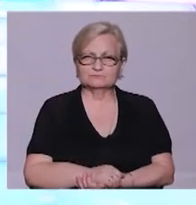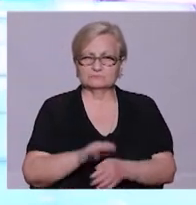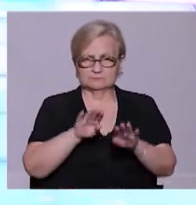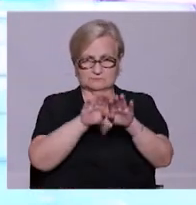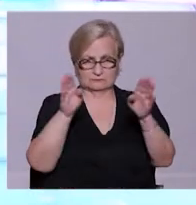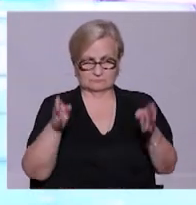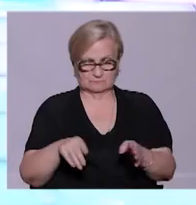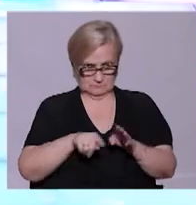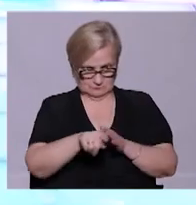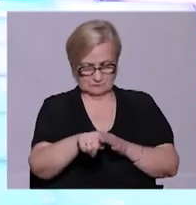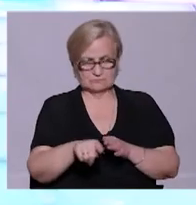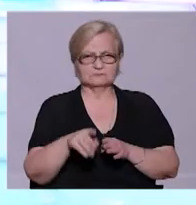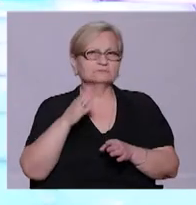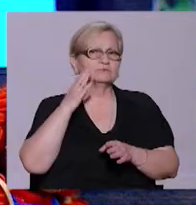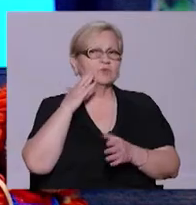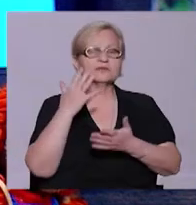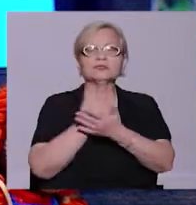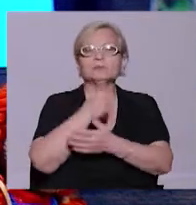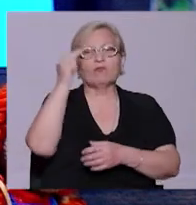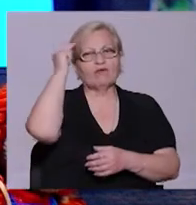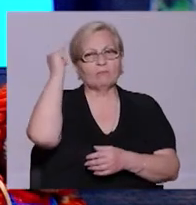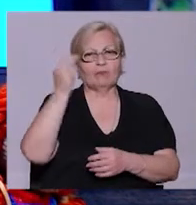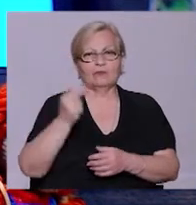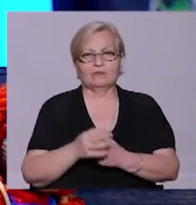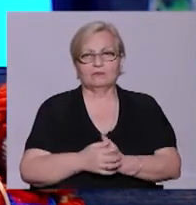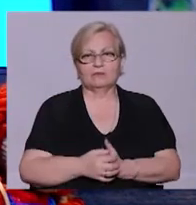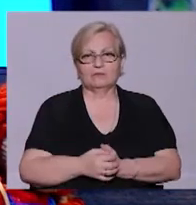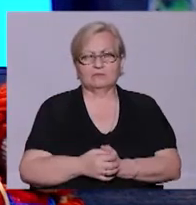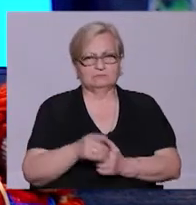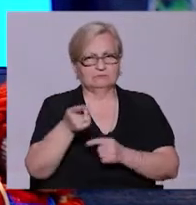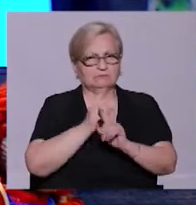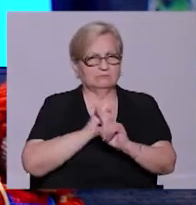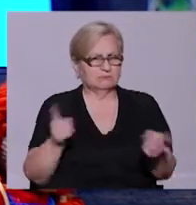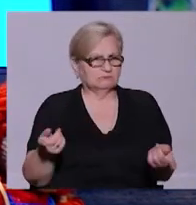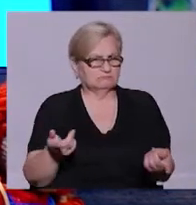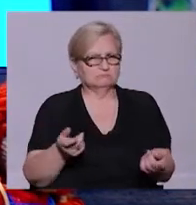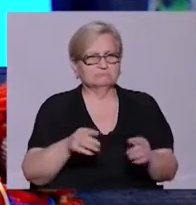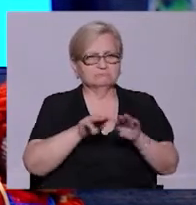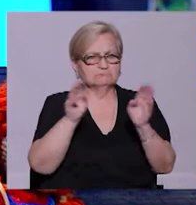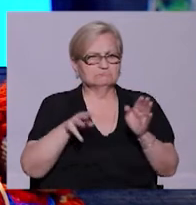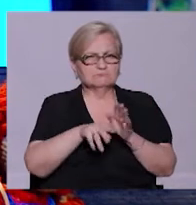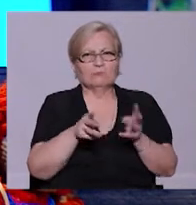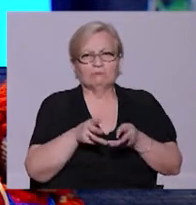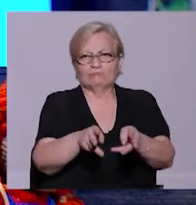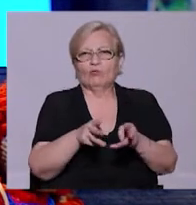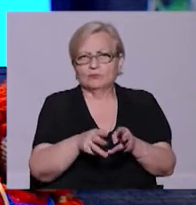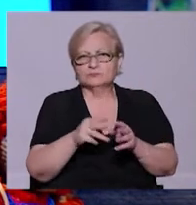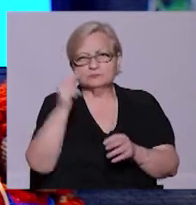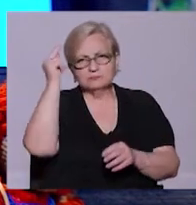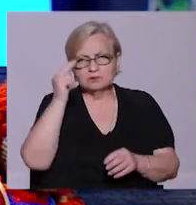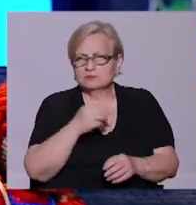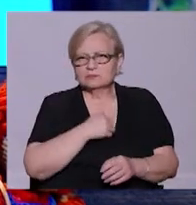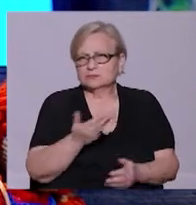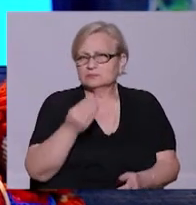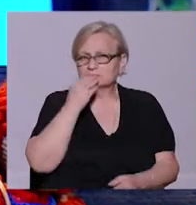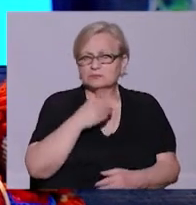ხუმელში მართლაც იპოვა ფანქარი. ისე რა უცნაურია, რა უნდოდა ხუმელში ფანქარს? მაგრამ